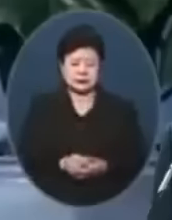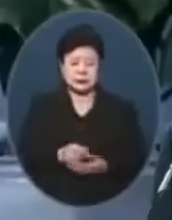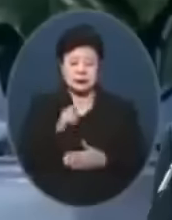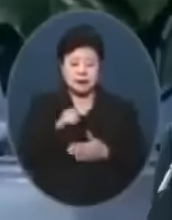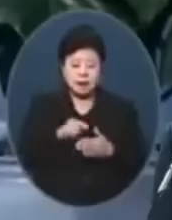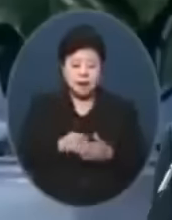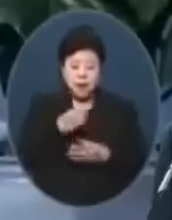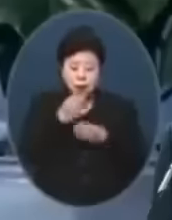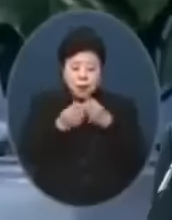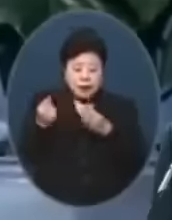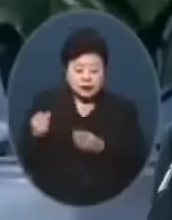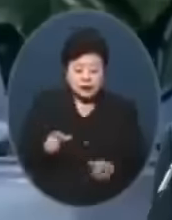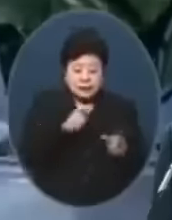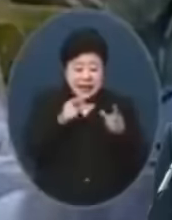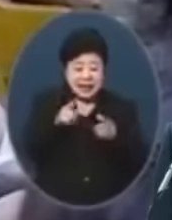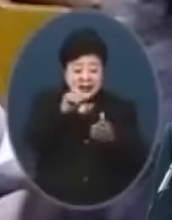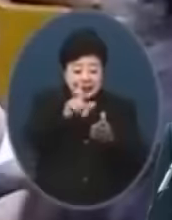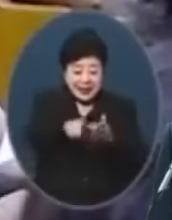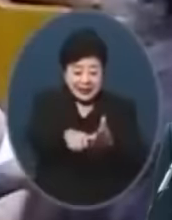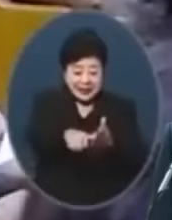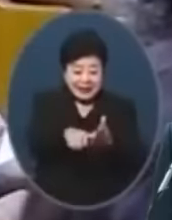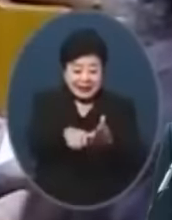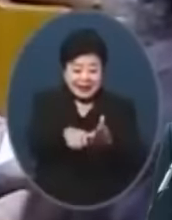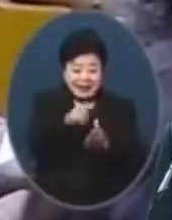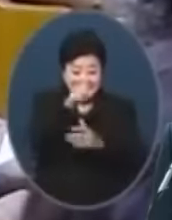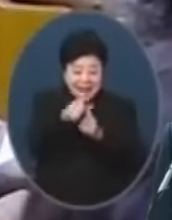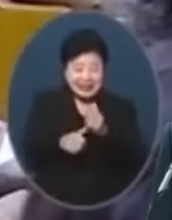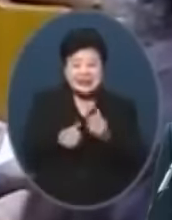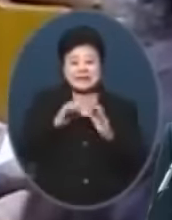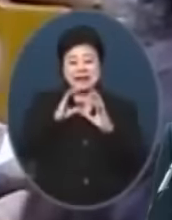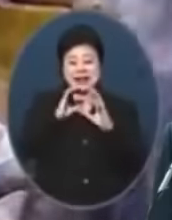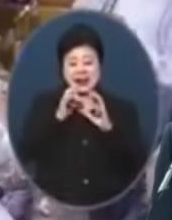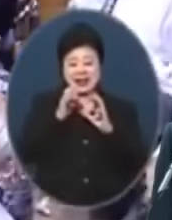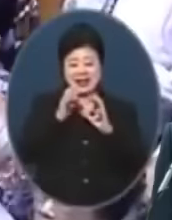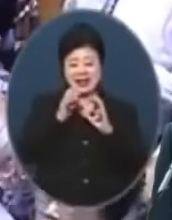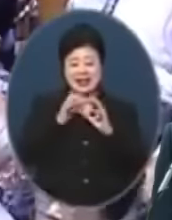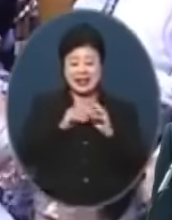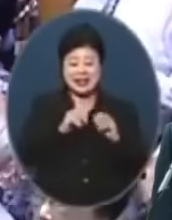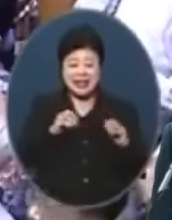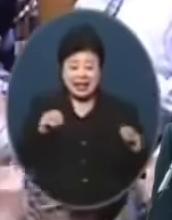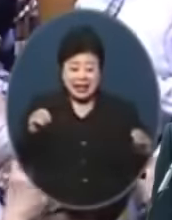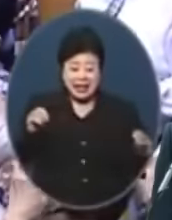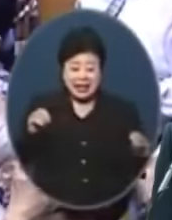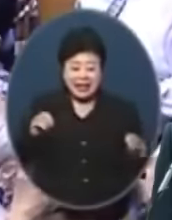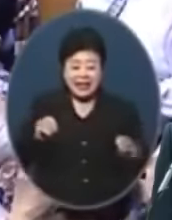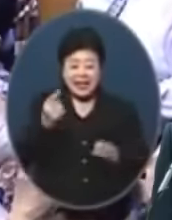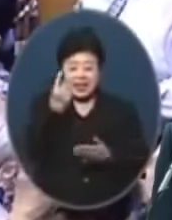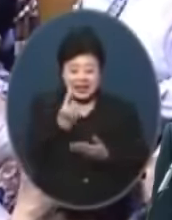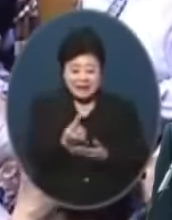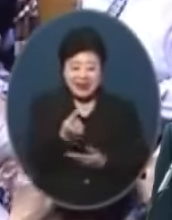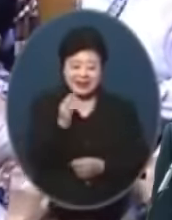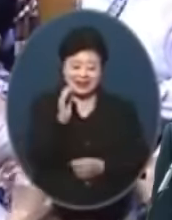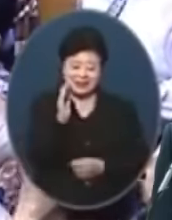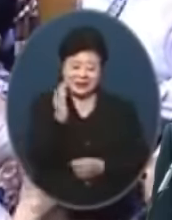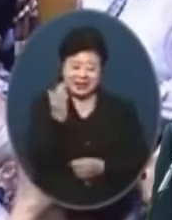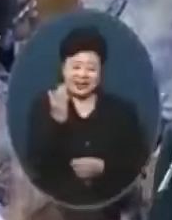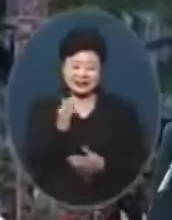마음의 고백을 가지고 살게 되면 하늘 나라가 이 땅에 임하시는 것입니다.